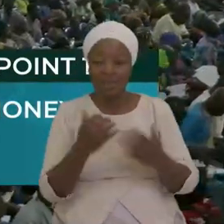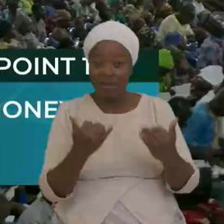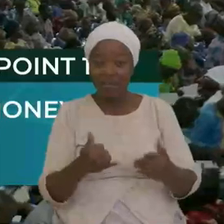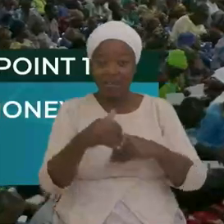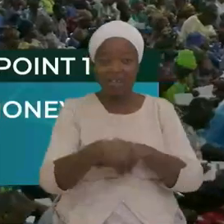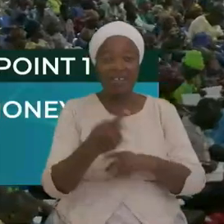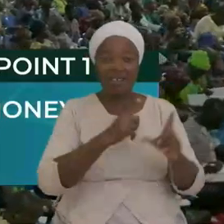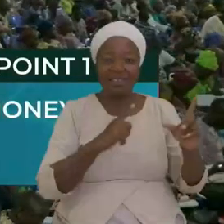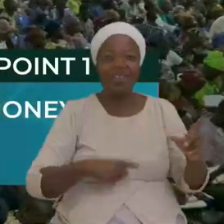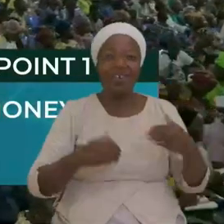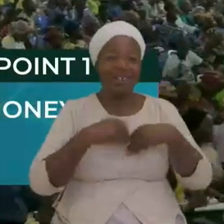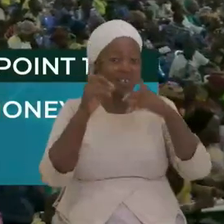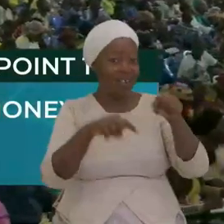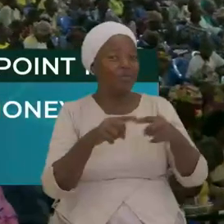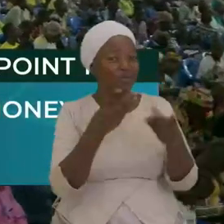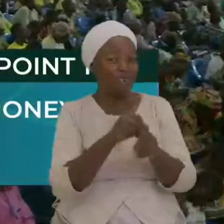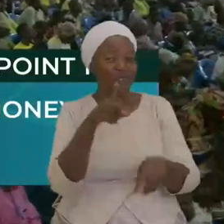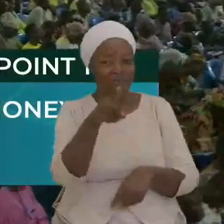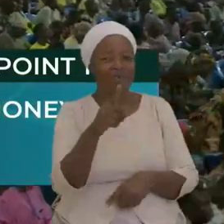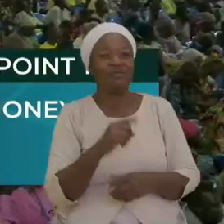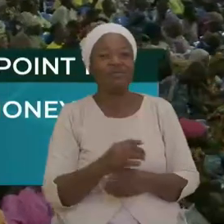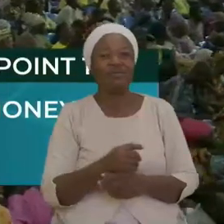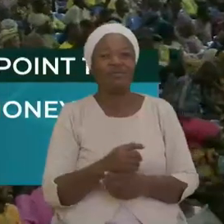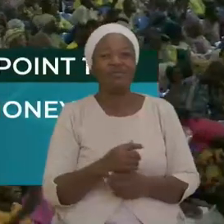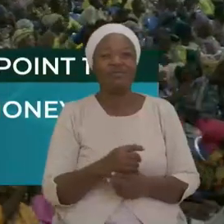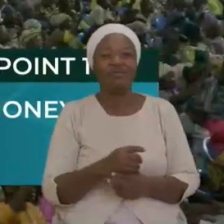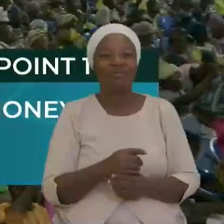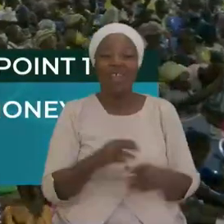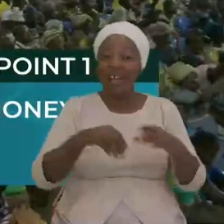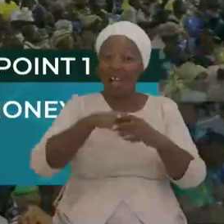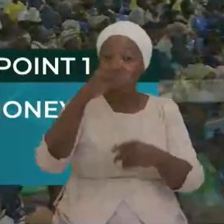Ce soir, le Seigneur est descendu pour te délivrer